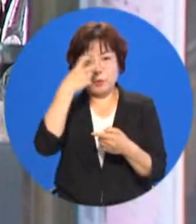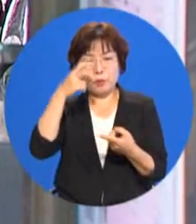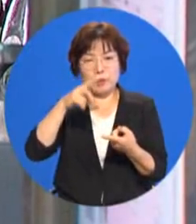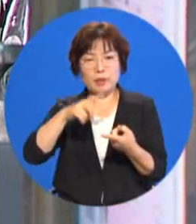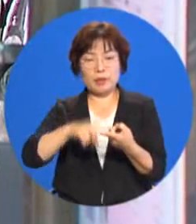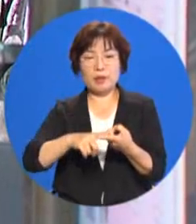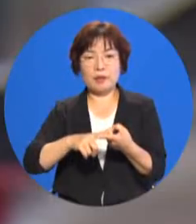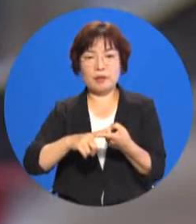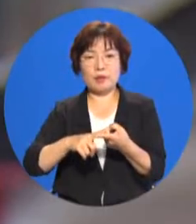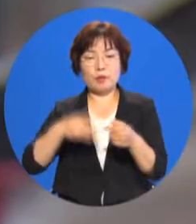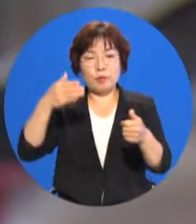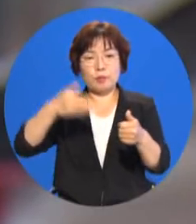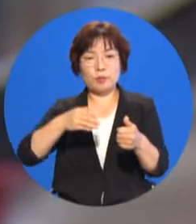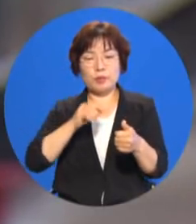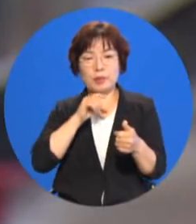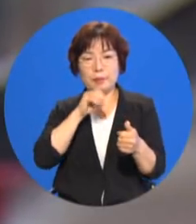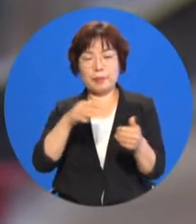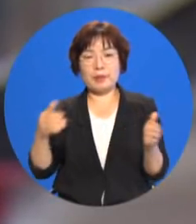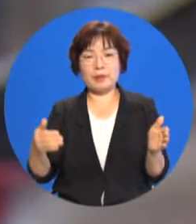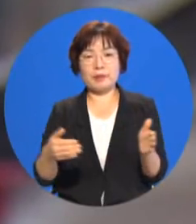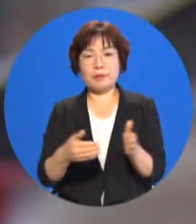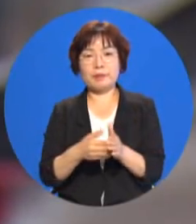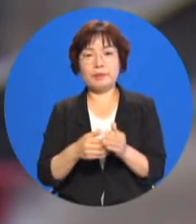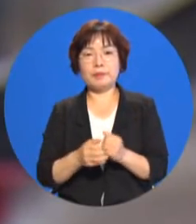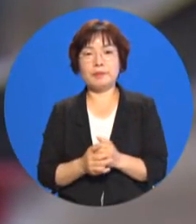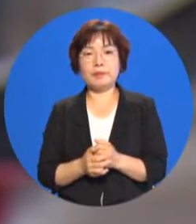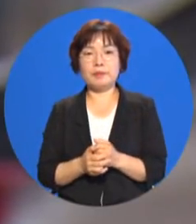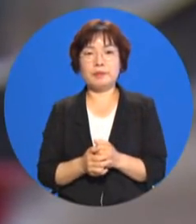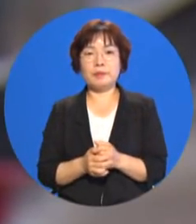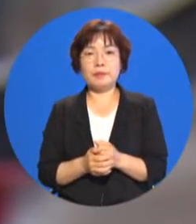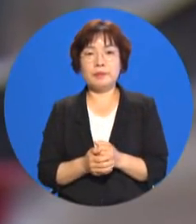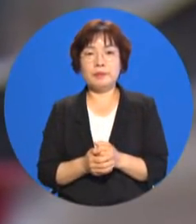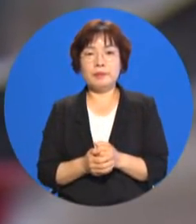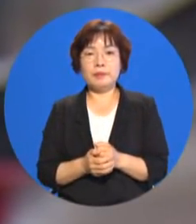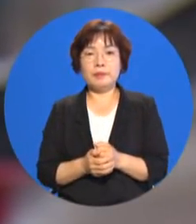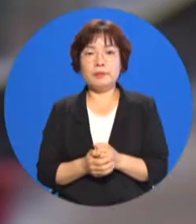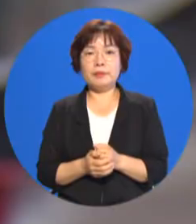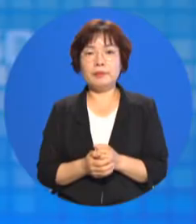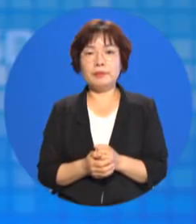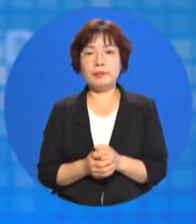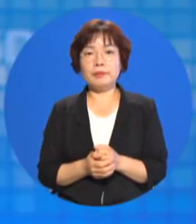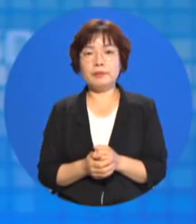반한다며 여수 세무서에 세무조사 수행을 권고했습니다.